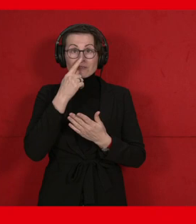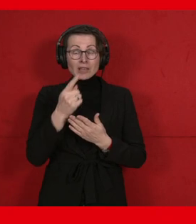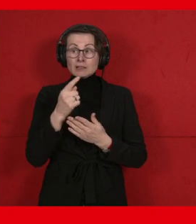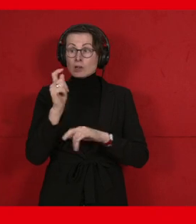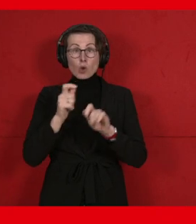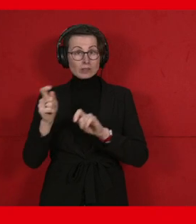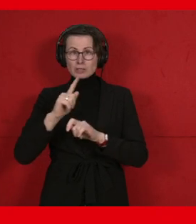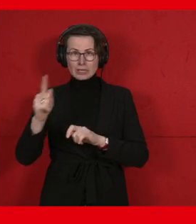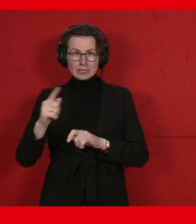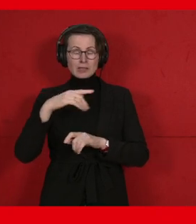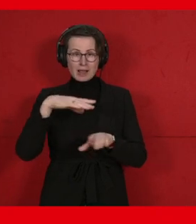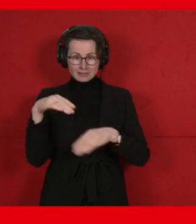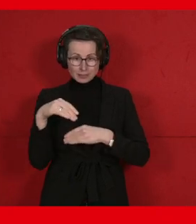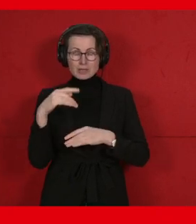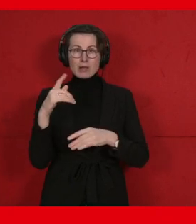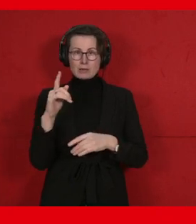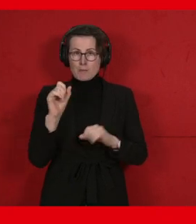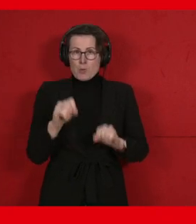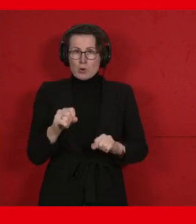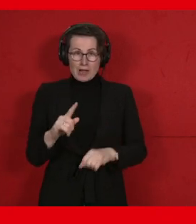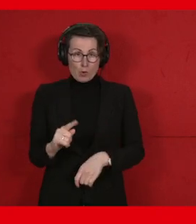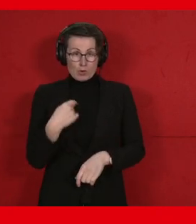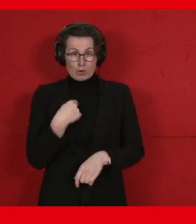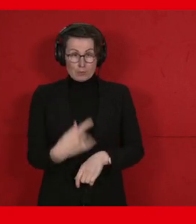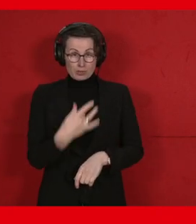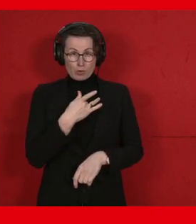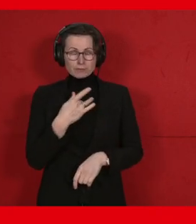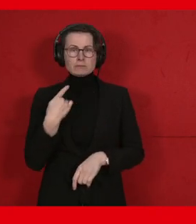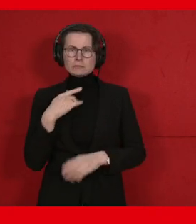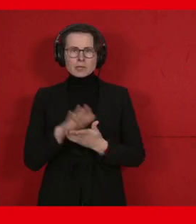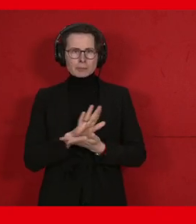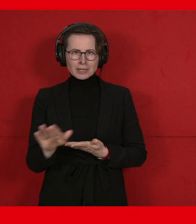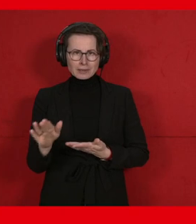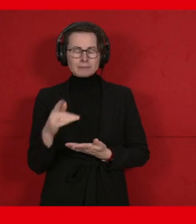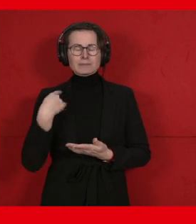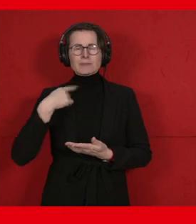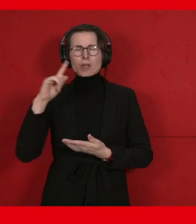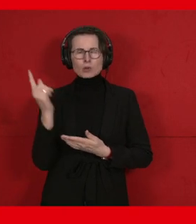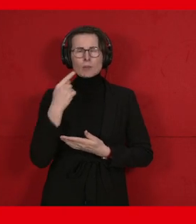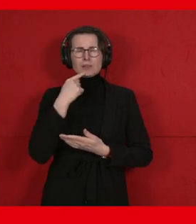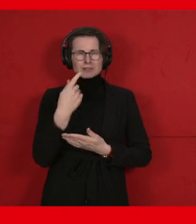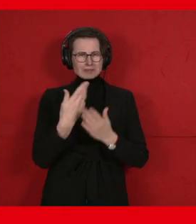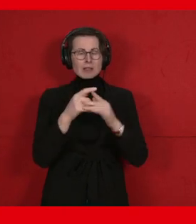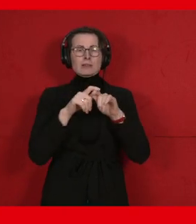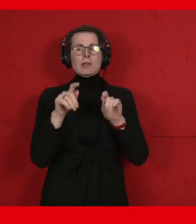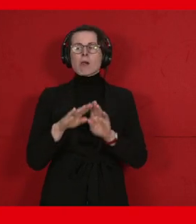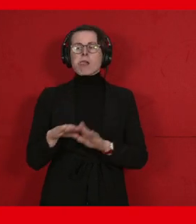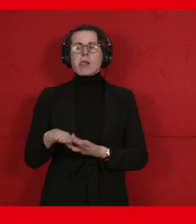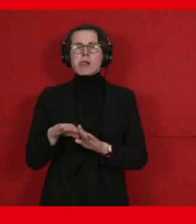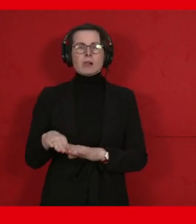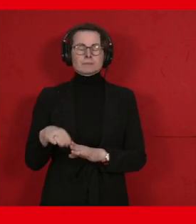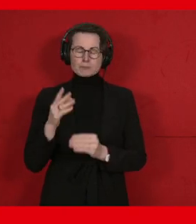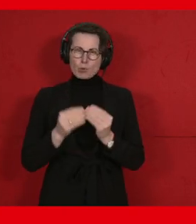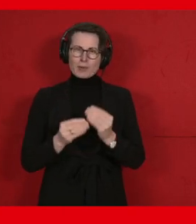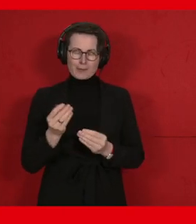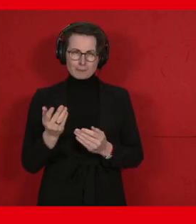funktionieren. Und was ich eben schon mal angesprochen habe, was ich noch mal unterstreichen will, das Verschweigen dieser Themen ist eine